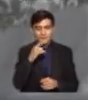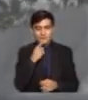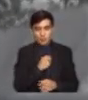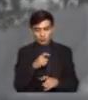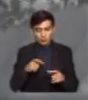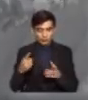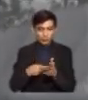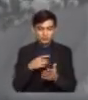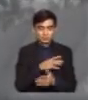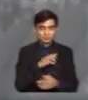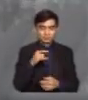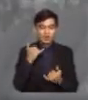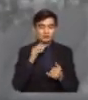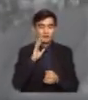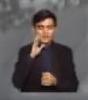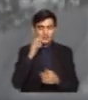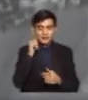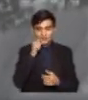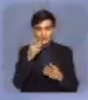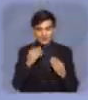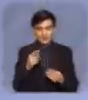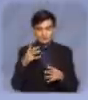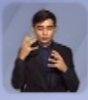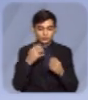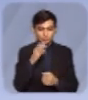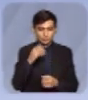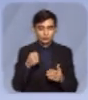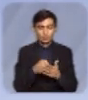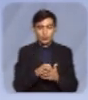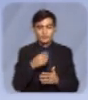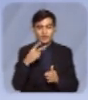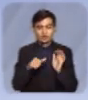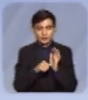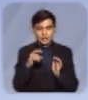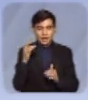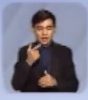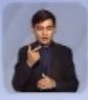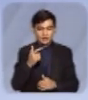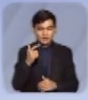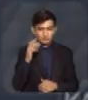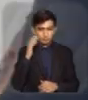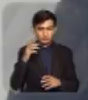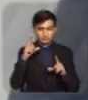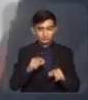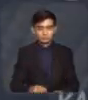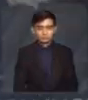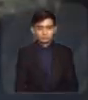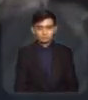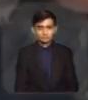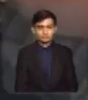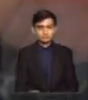данным синоптиков, завтрашнему стихнет, а температура опустится до 26 градусов.